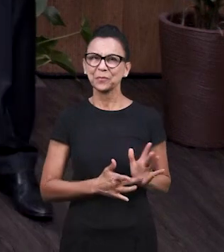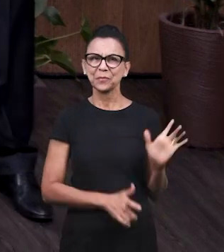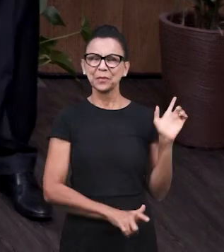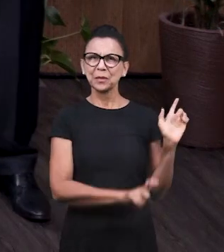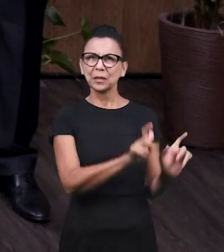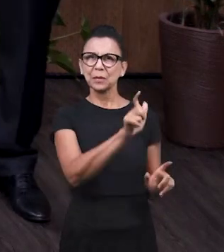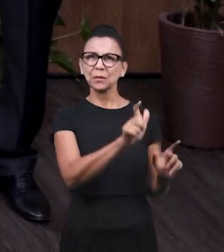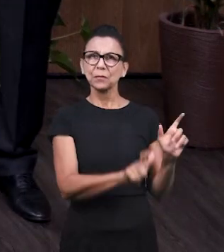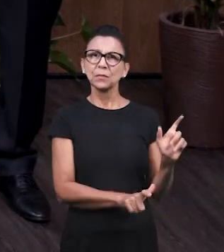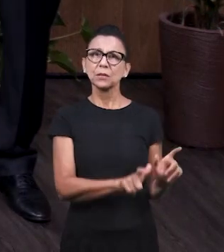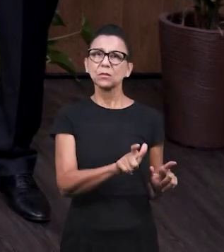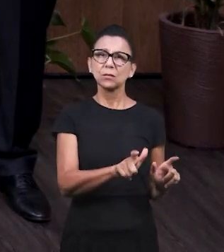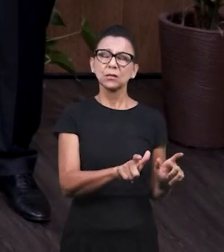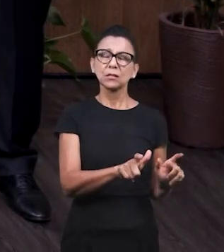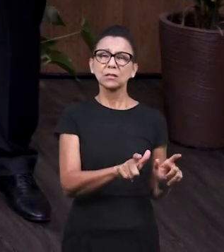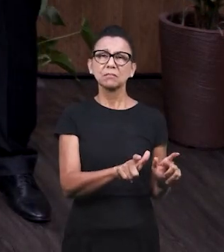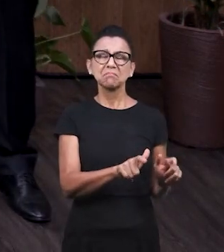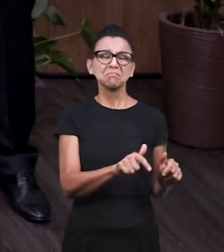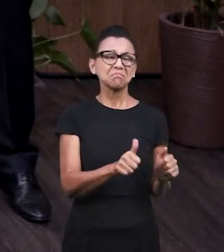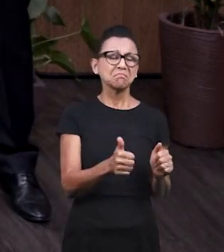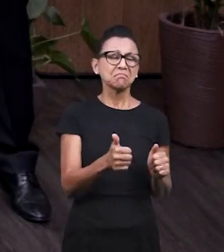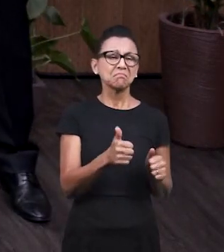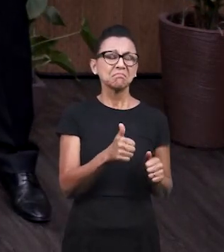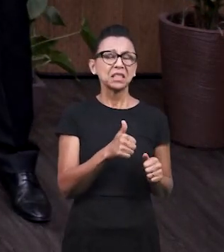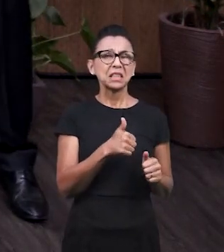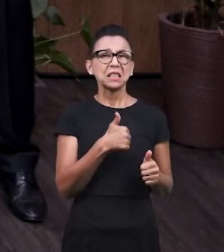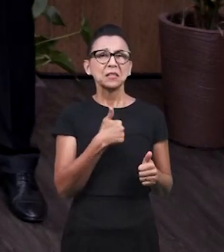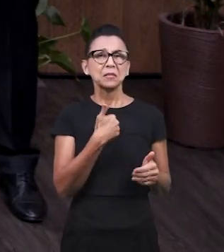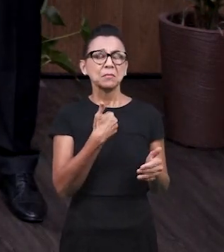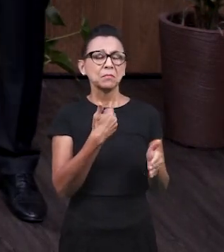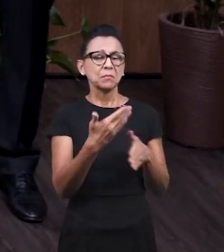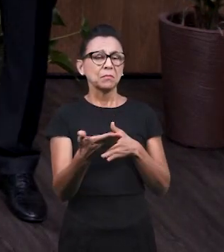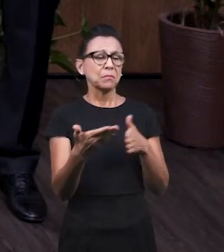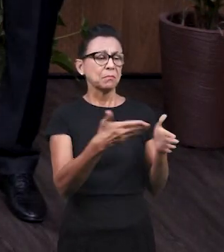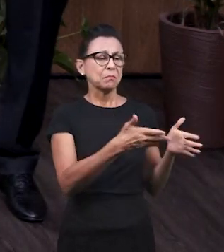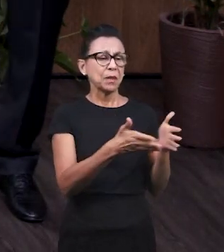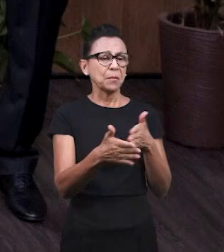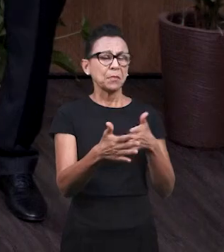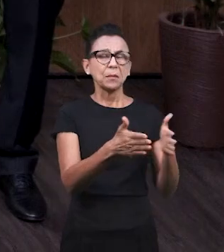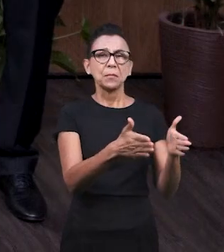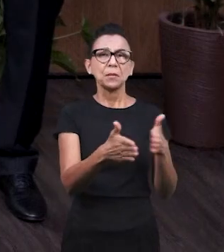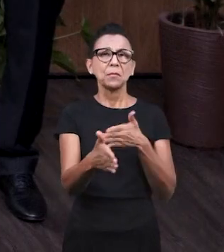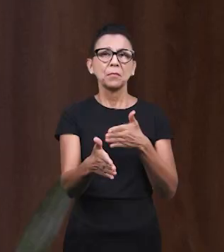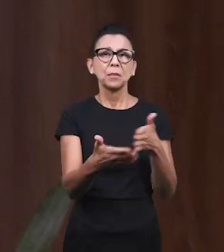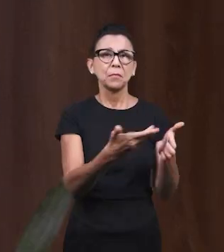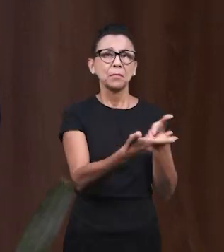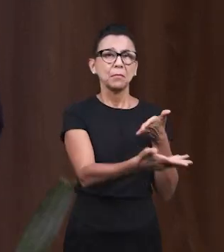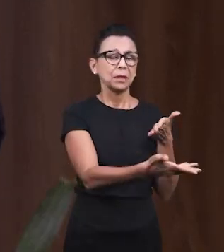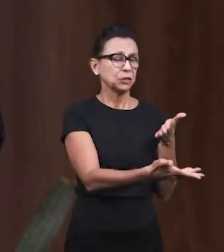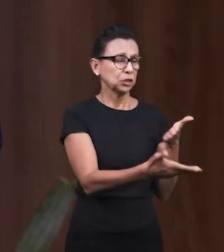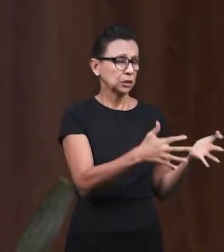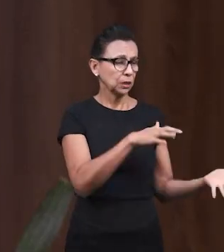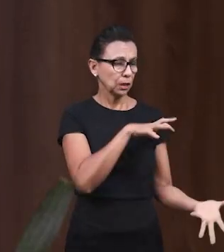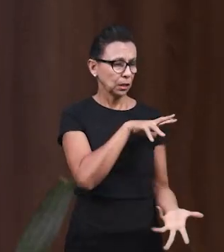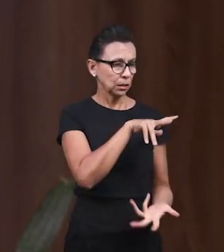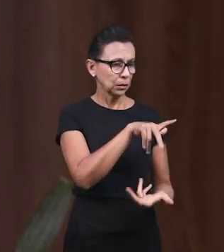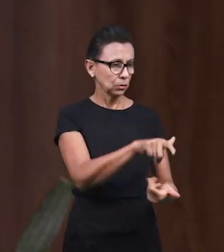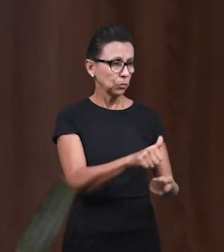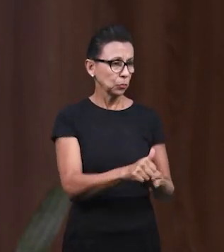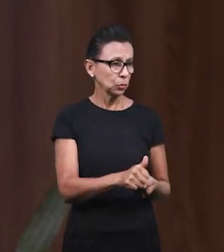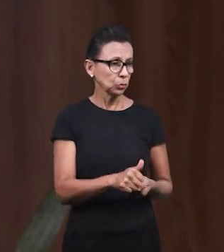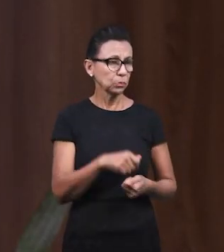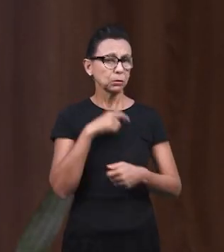train de tâtonner en allant d'un côté, de l'autre, mais sans avoir